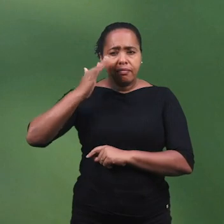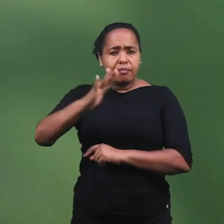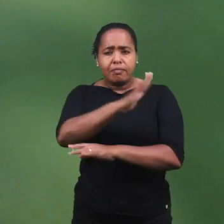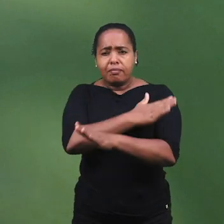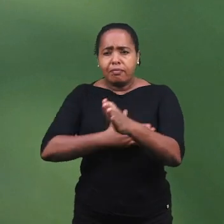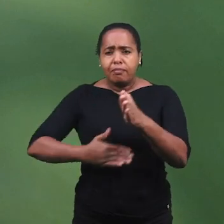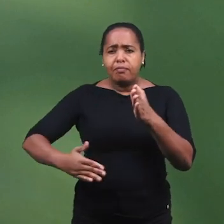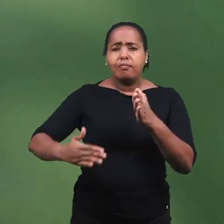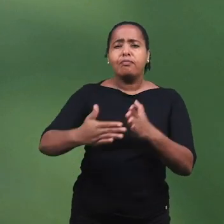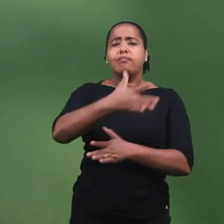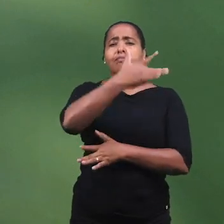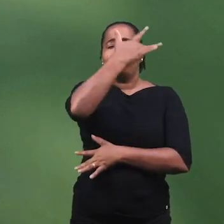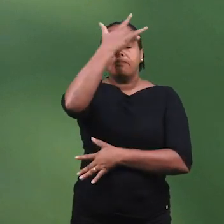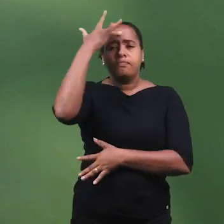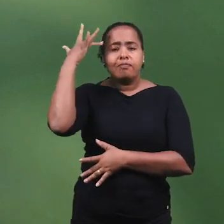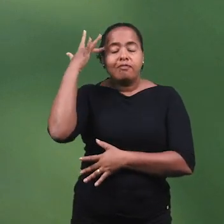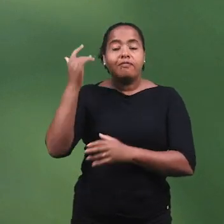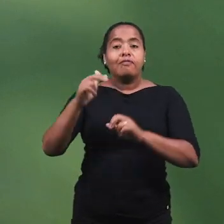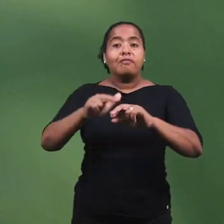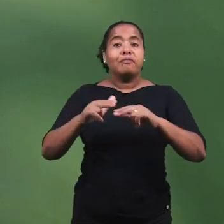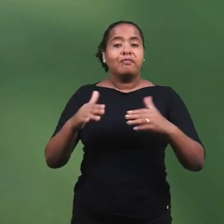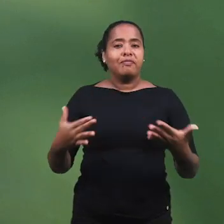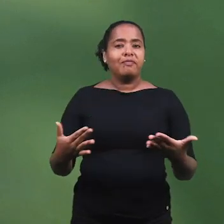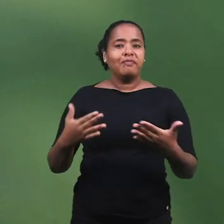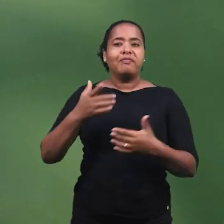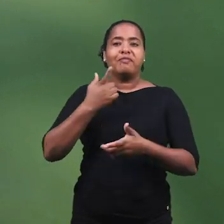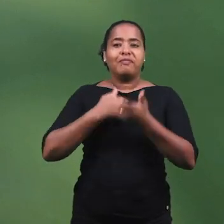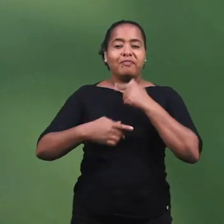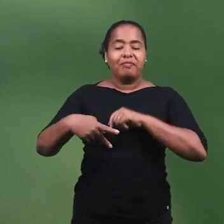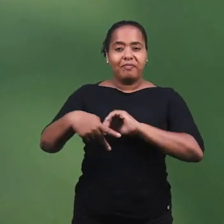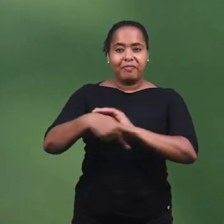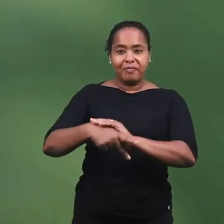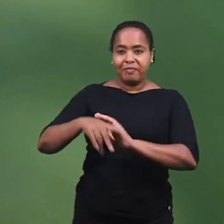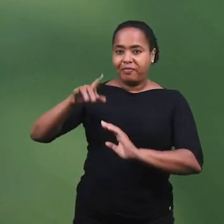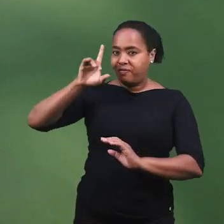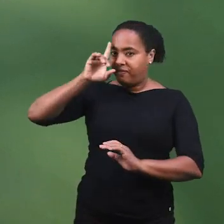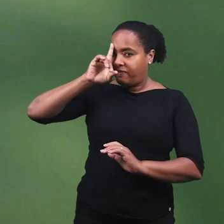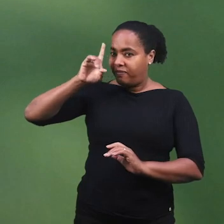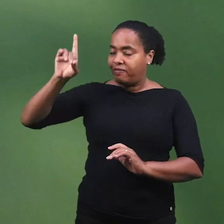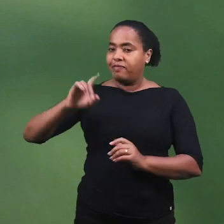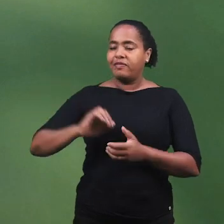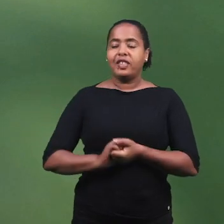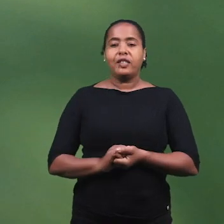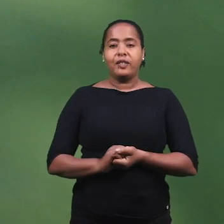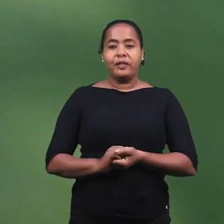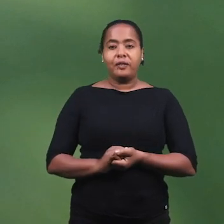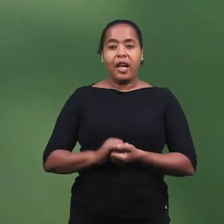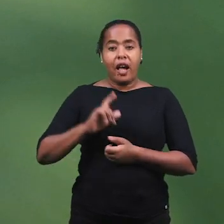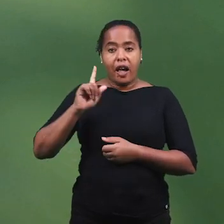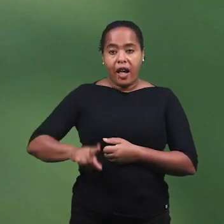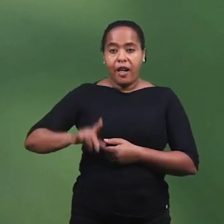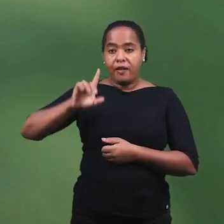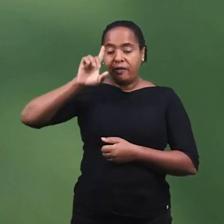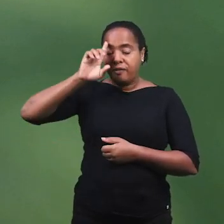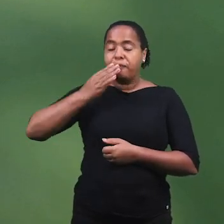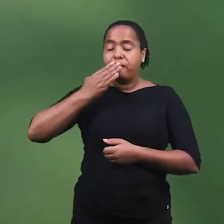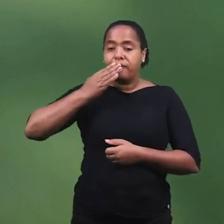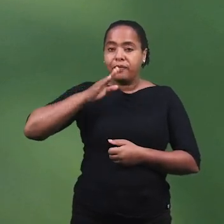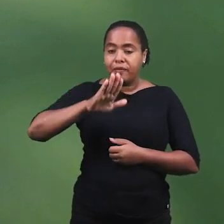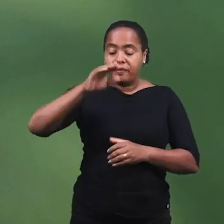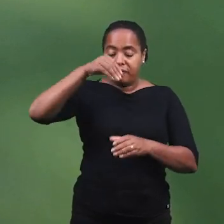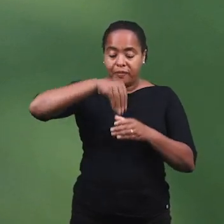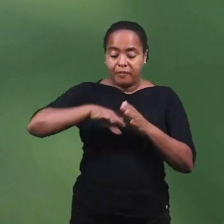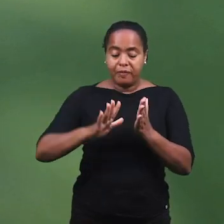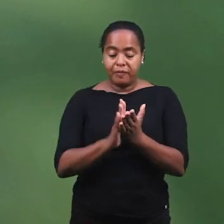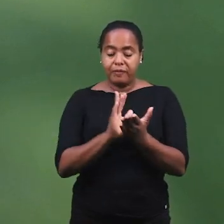нужно быть, чтобы все поняли это, ибо это и есть желание Бога. Это то, что Бог